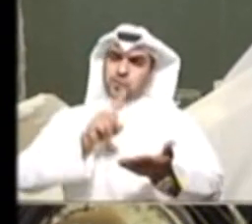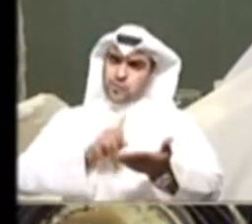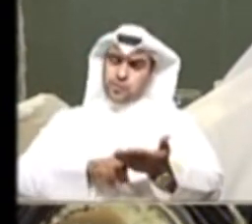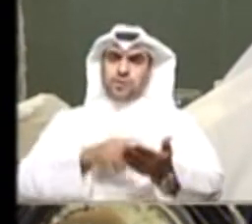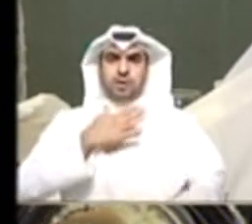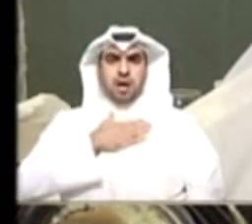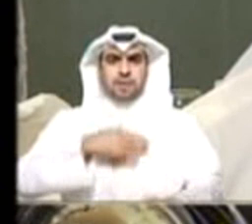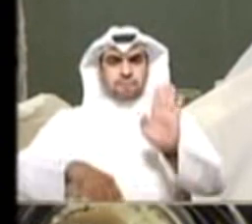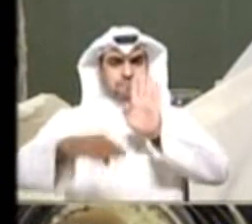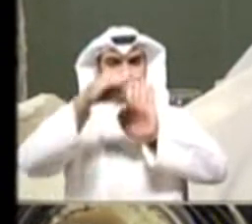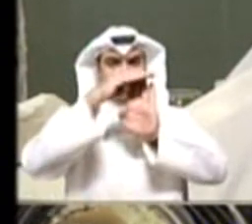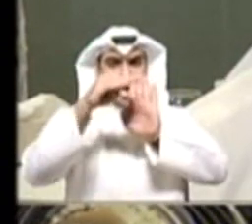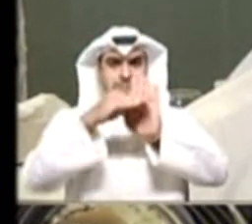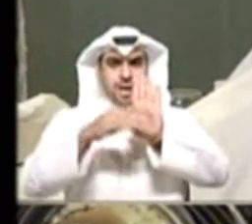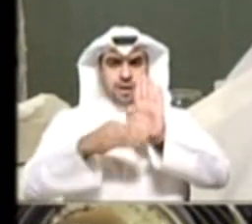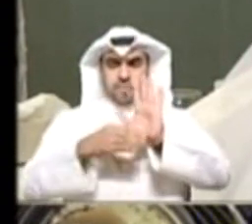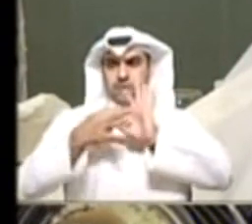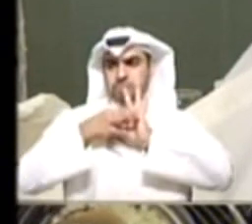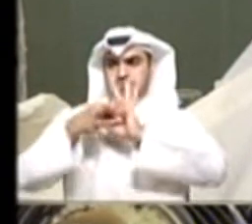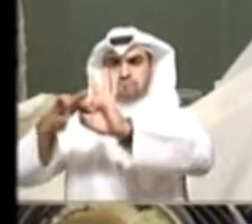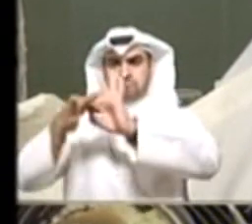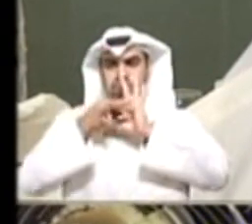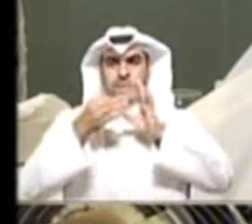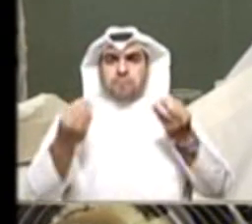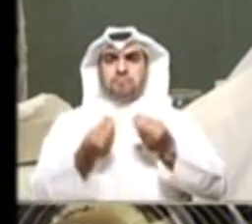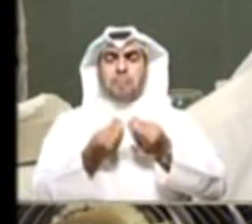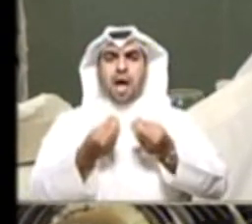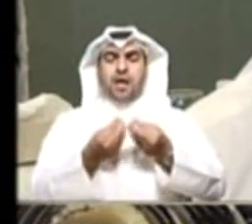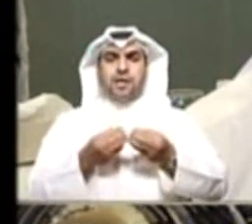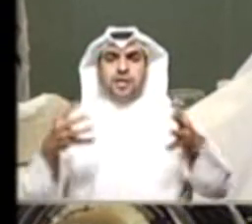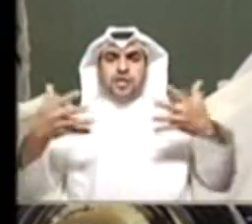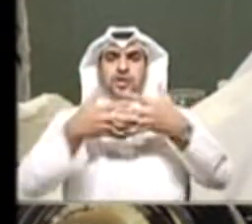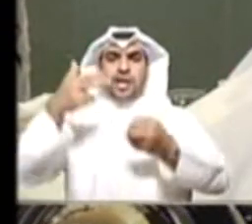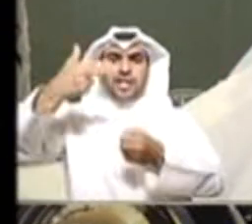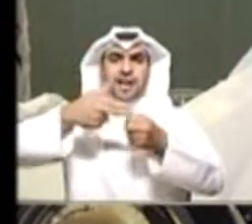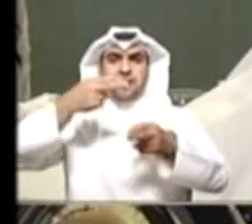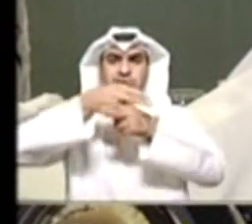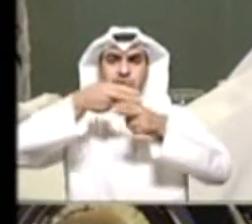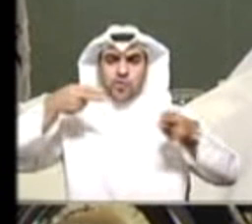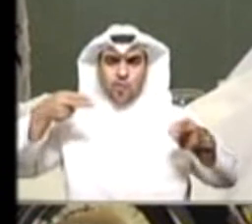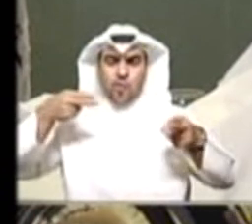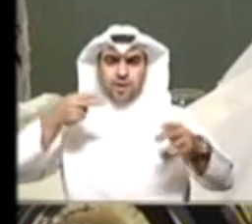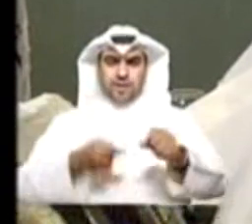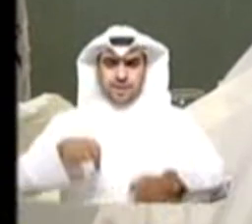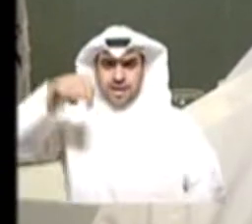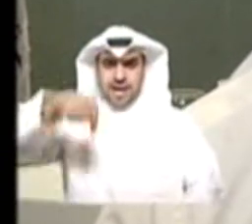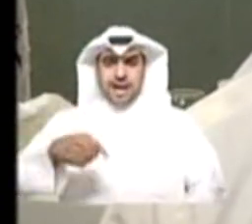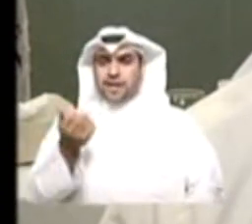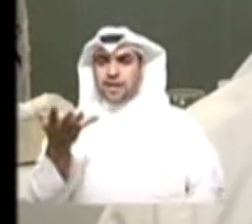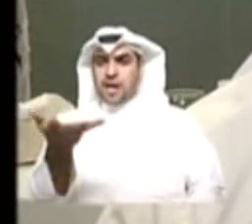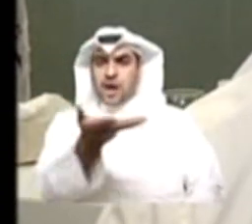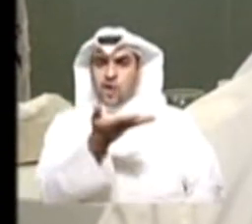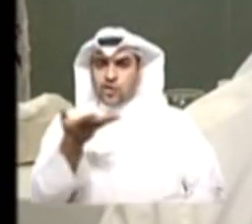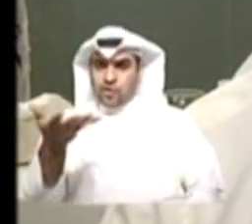لاستراتيجيتنا فهي مرتبطة مع استراتيجية مؤسسة البترول الكويتية، فجميع استثماراتنا الحالية والمستقبلية ترتبط